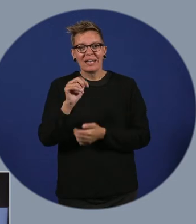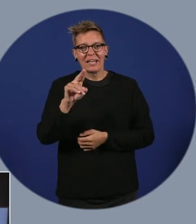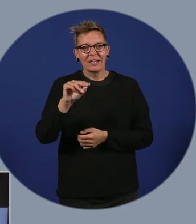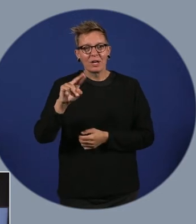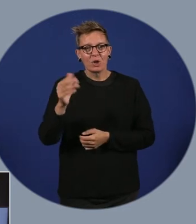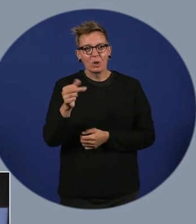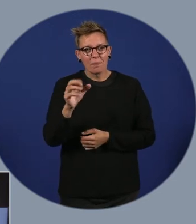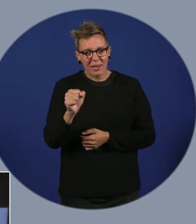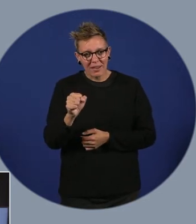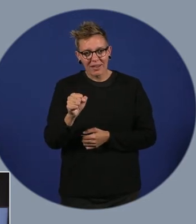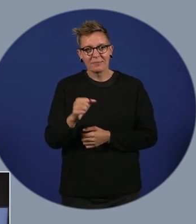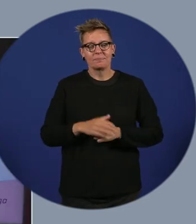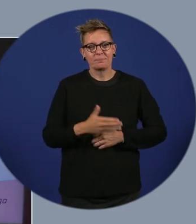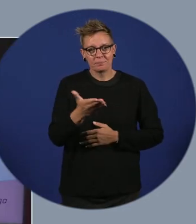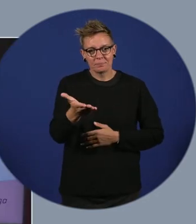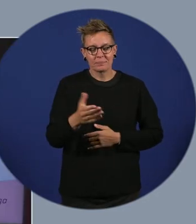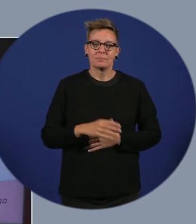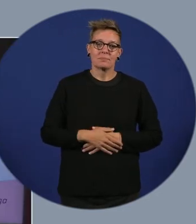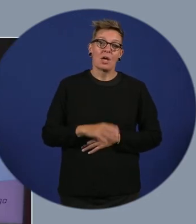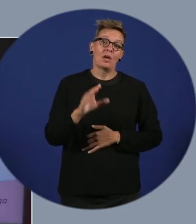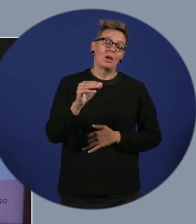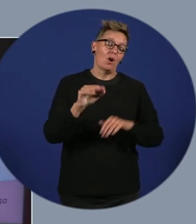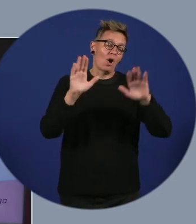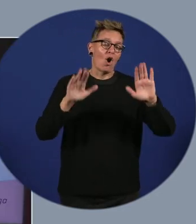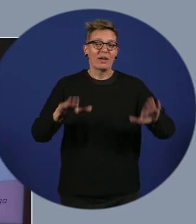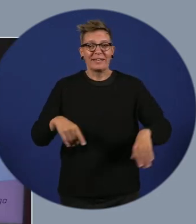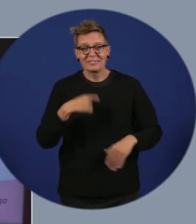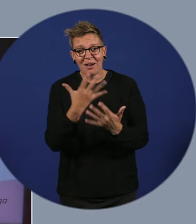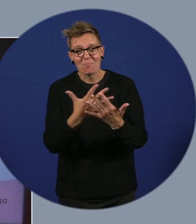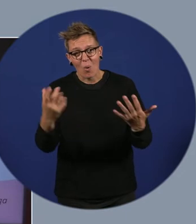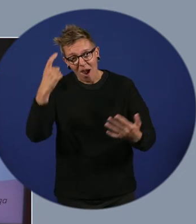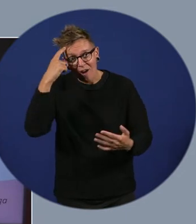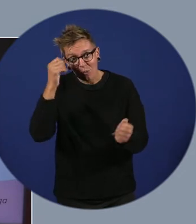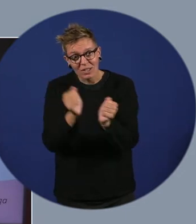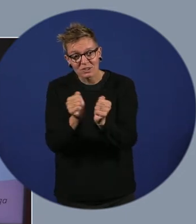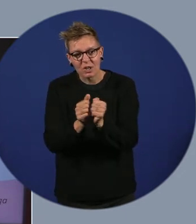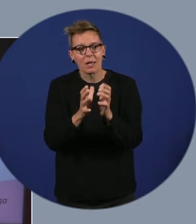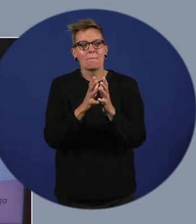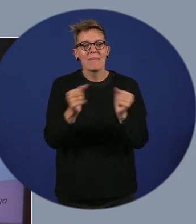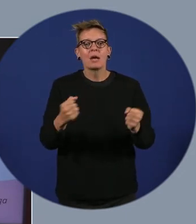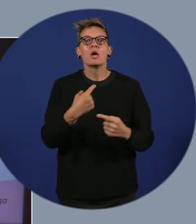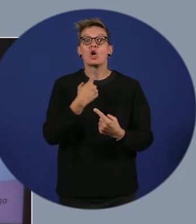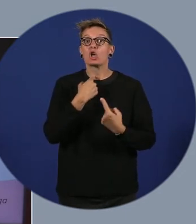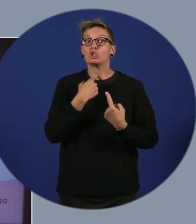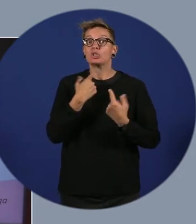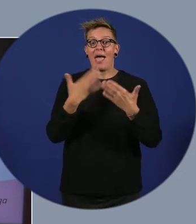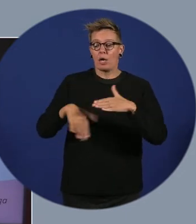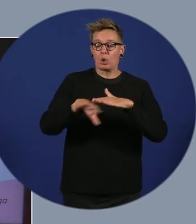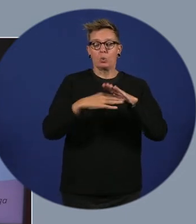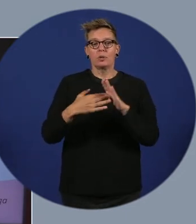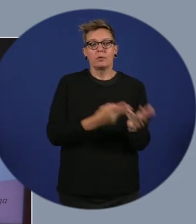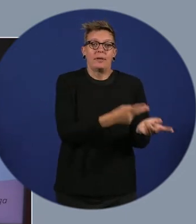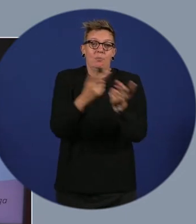där. Ja, mycket klokt är sagt, men man ska ju komma ihåg att röstandet är ju grunden för